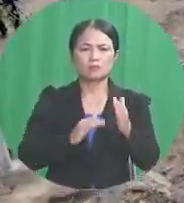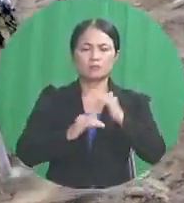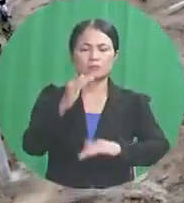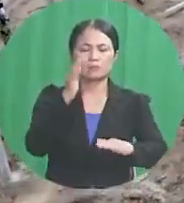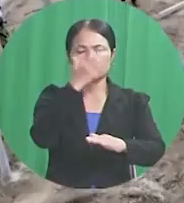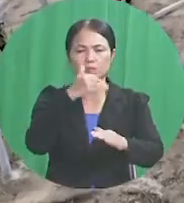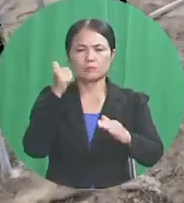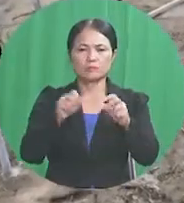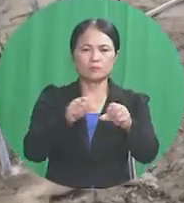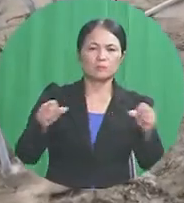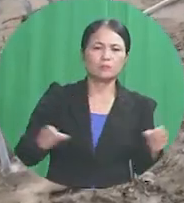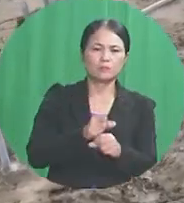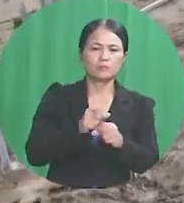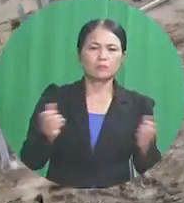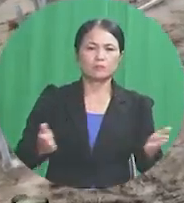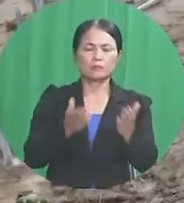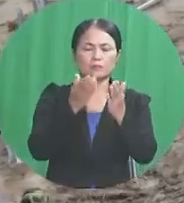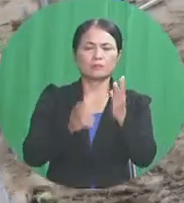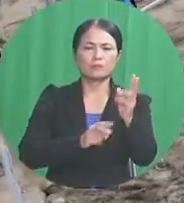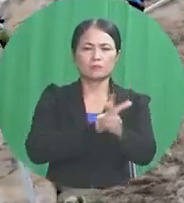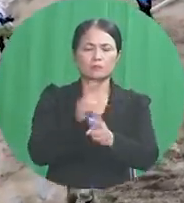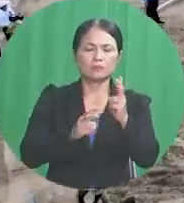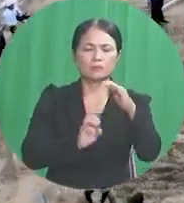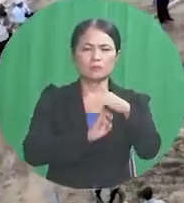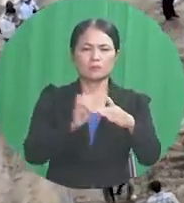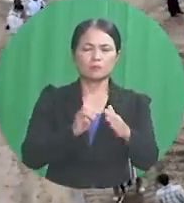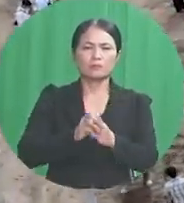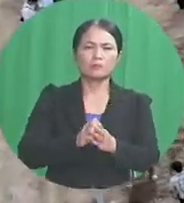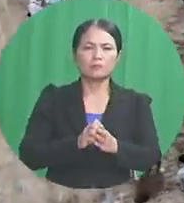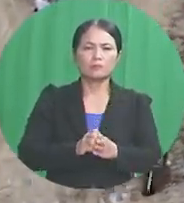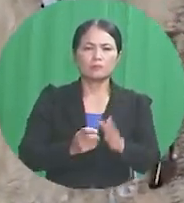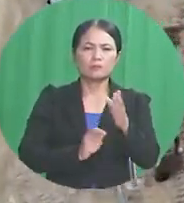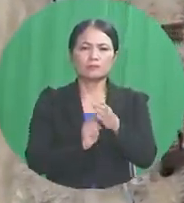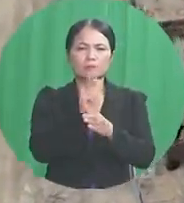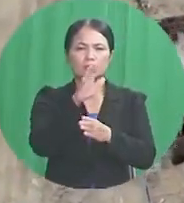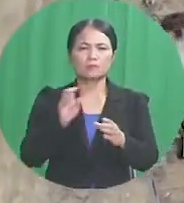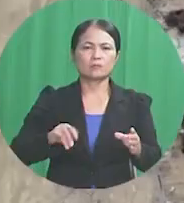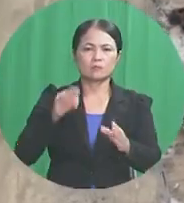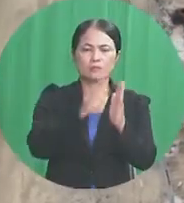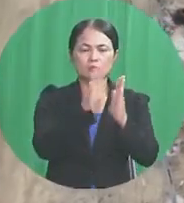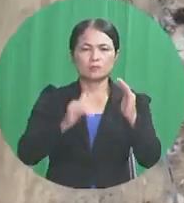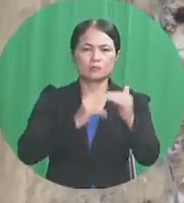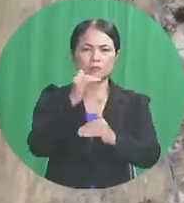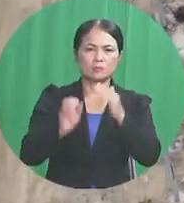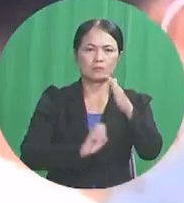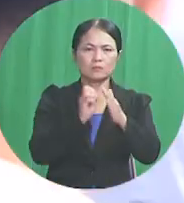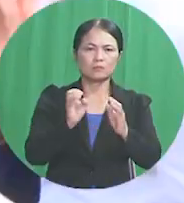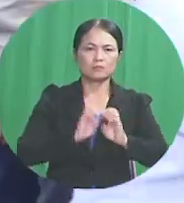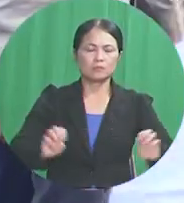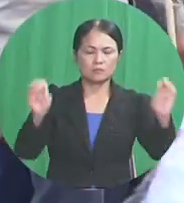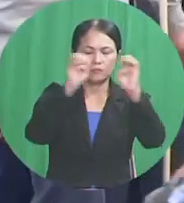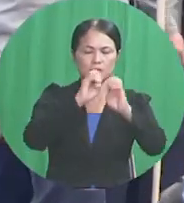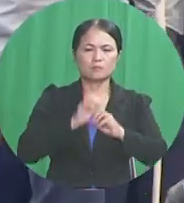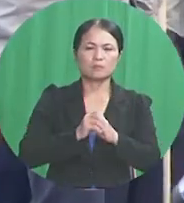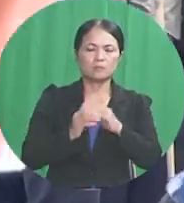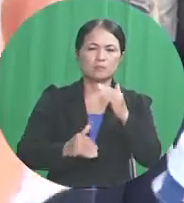วพรอภิพขนมดำบันเลือกกำปูการทารสาทนเทียนเซนติกโรคจิตสัตว์ไพรหนึ่งการอภิวัตทนเทียนธรรมจิตประกอ